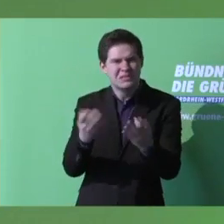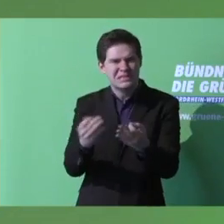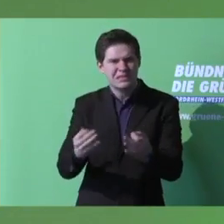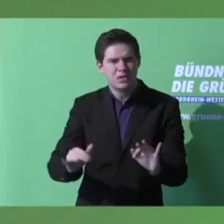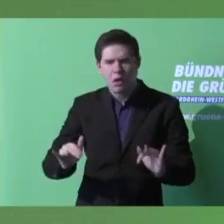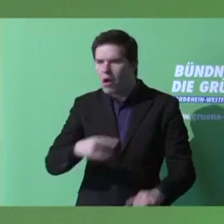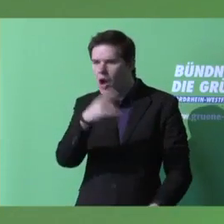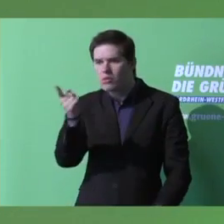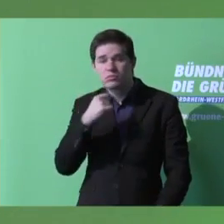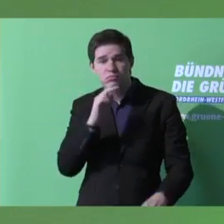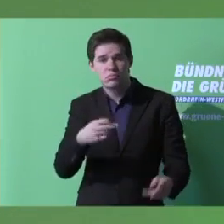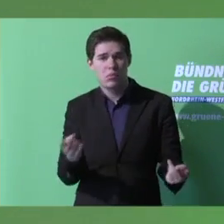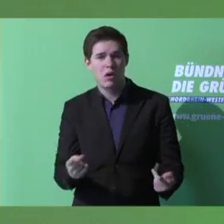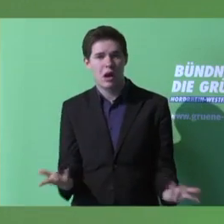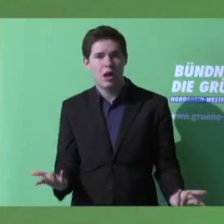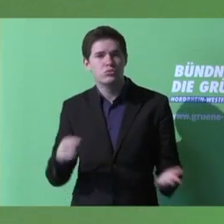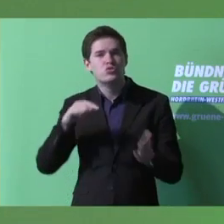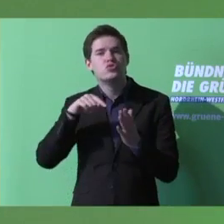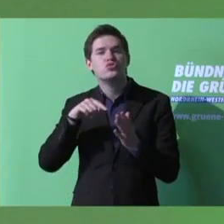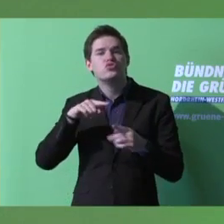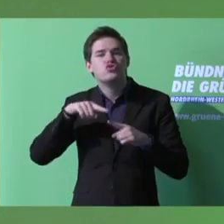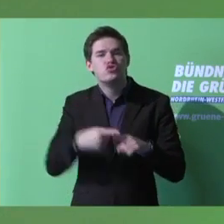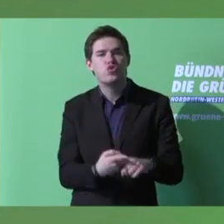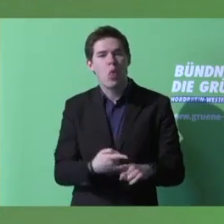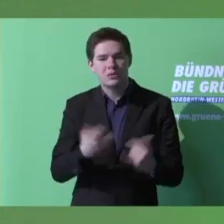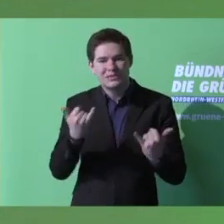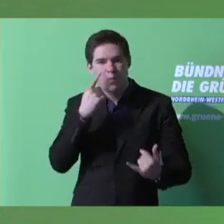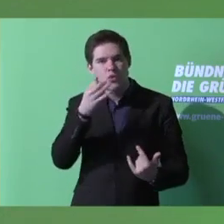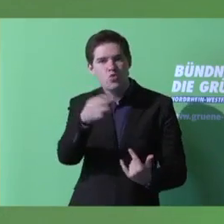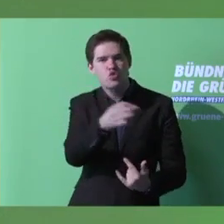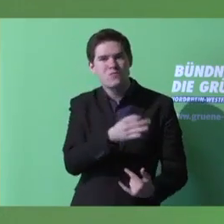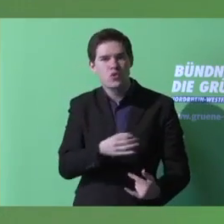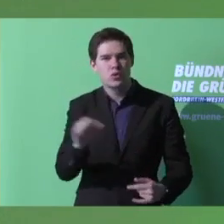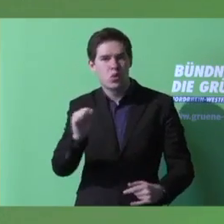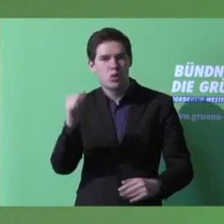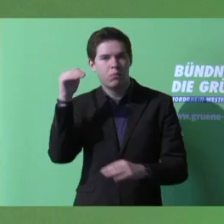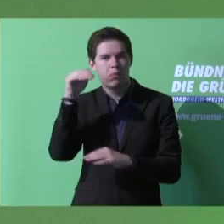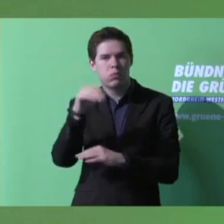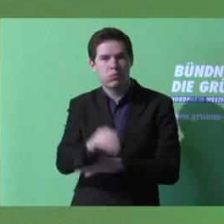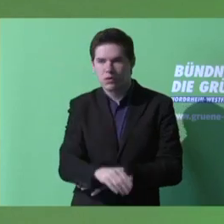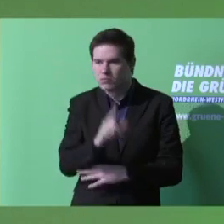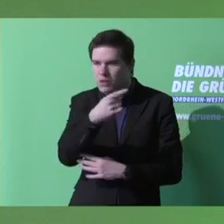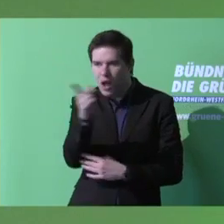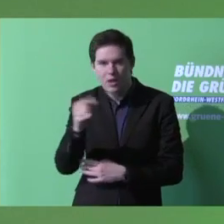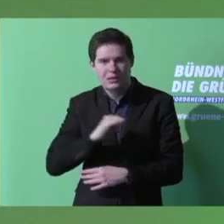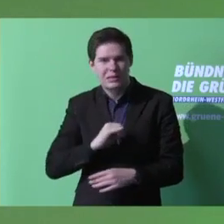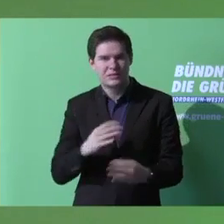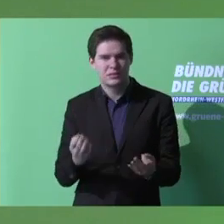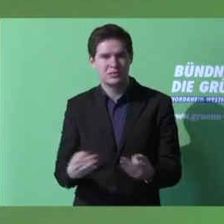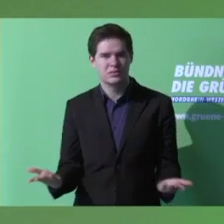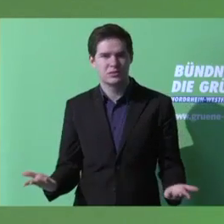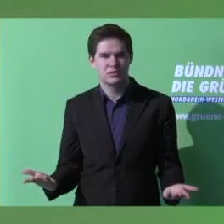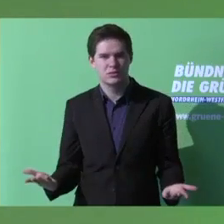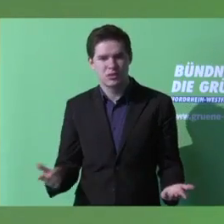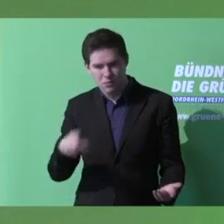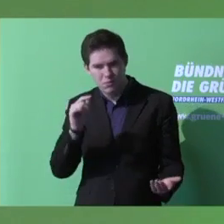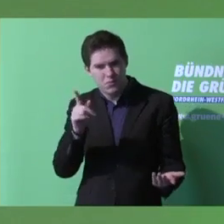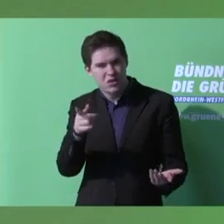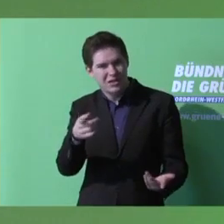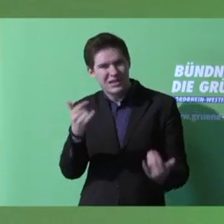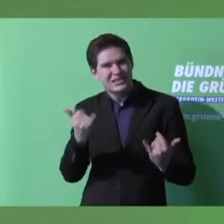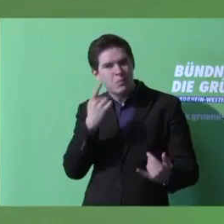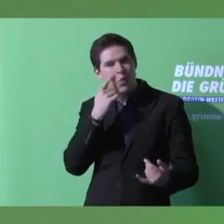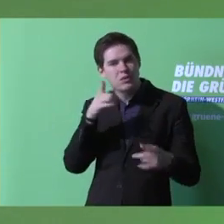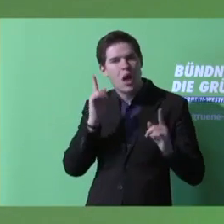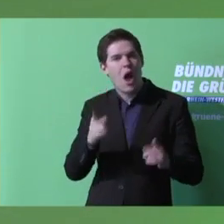die Schuldenspirale in unseren Kommunen immer weiter dreht. Diese Blockade steht dafür, dass sich in diesem Land gleichgeschlechtliche